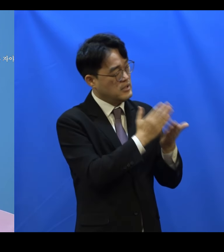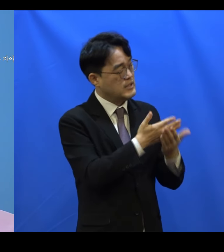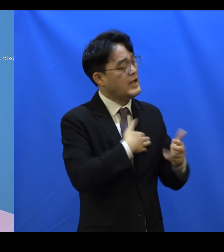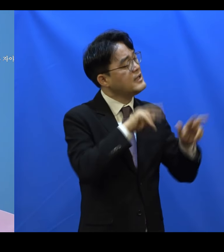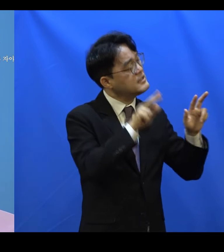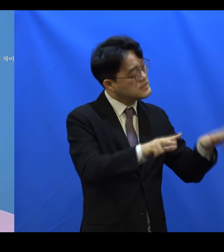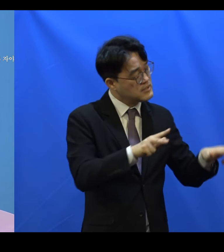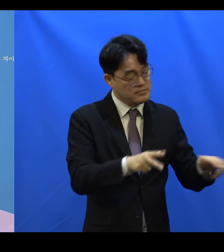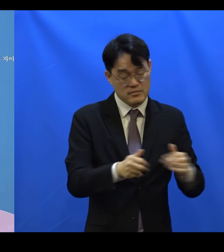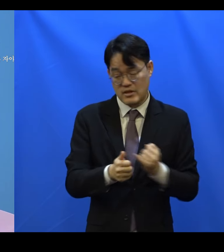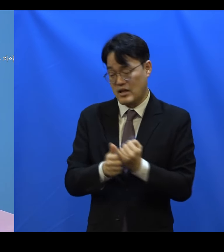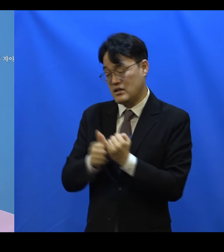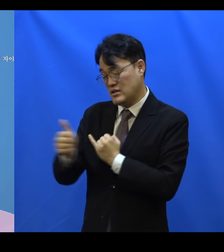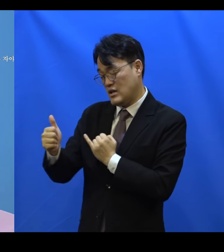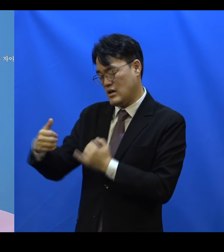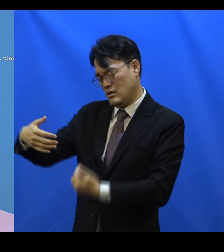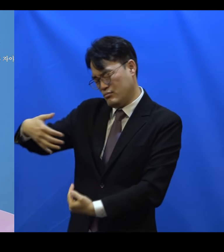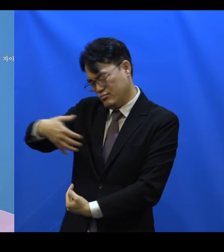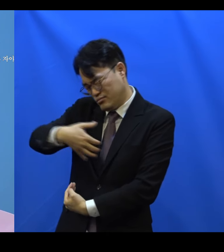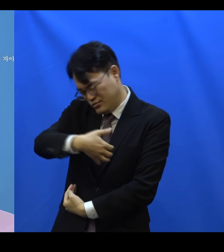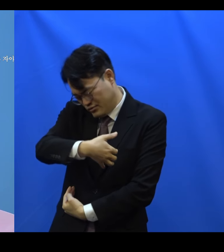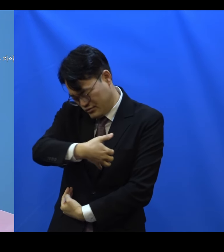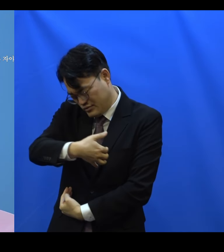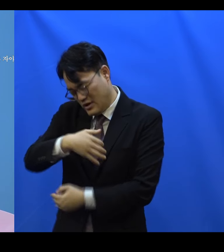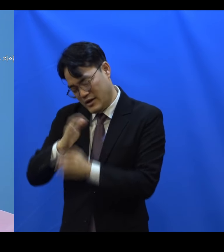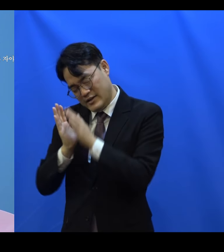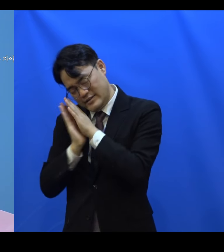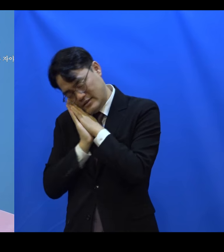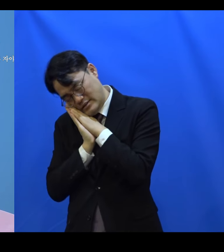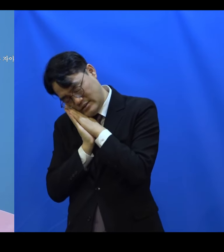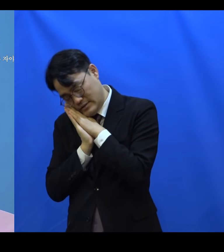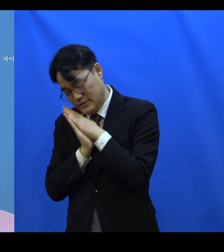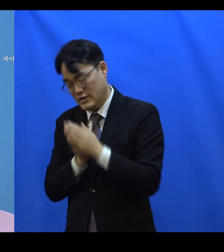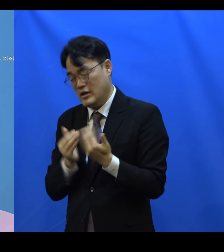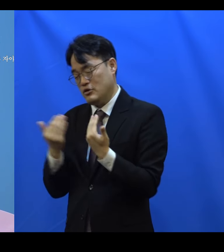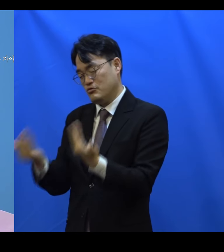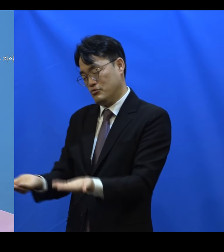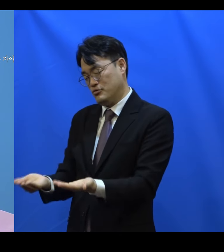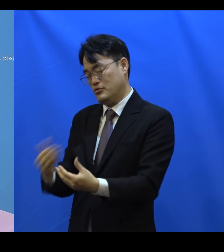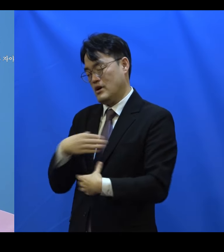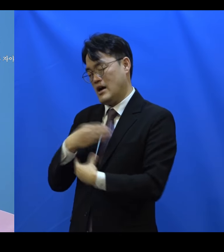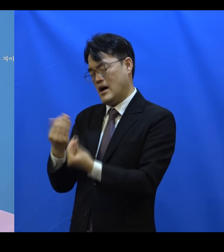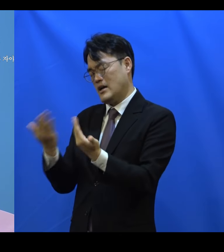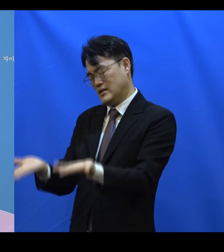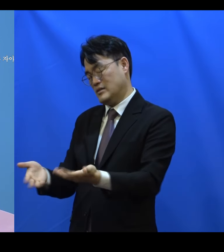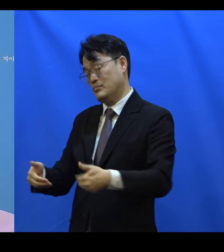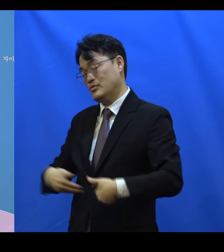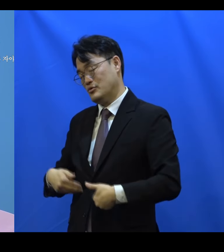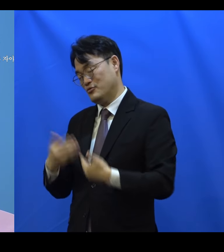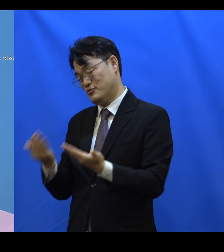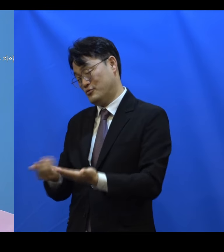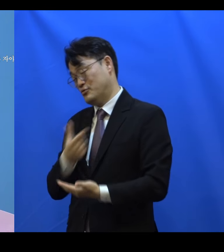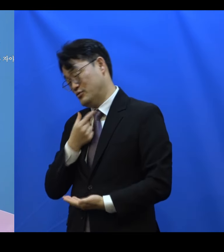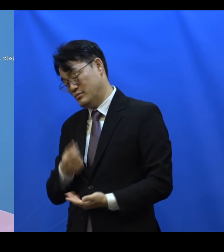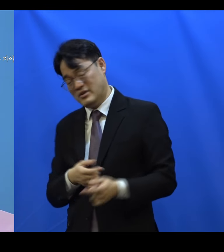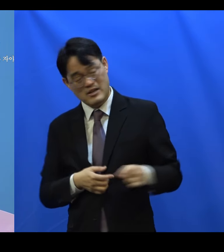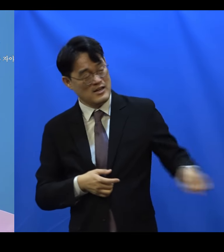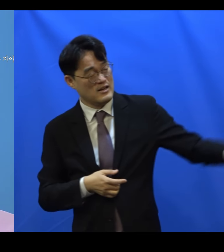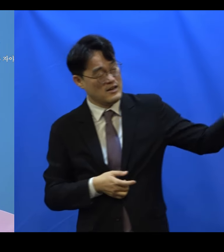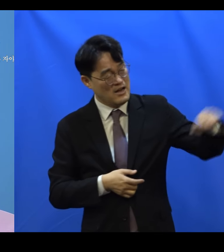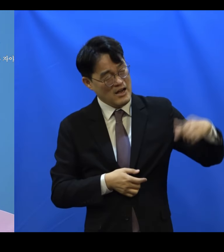있어. 아무것도 하지 않는 게 아니라 잠시 쉼을 누리고 있는데 그것을